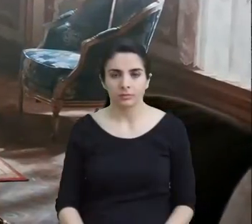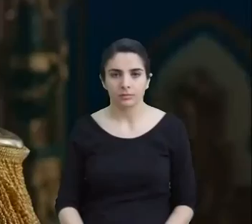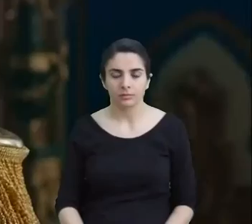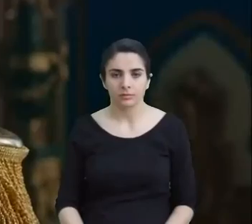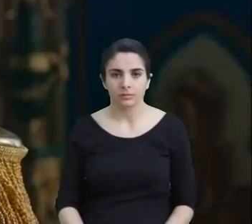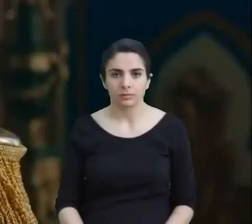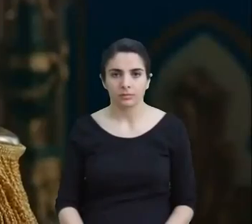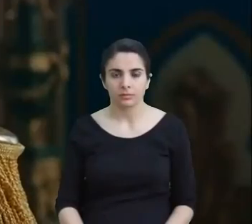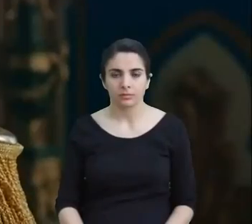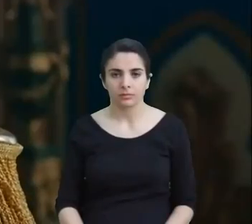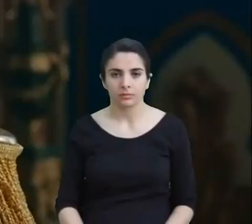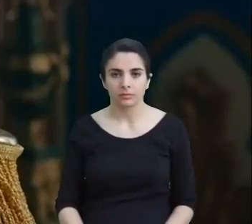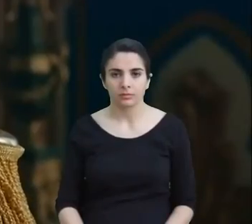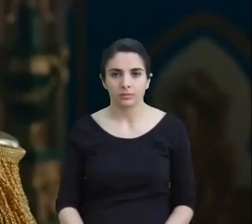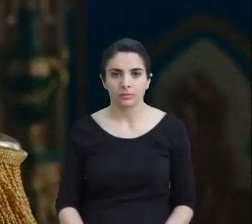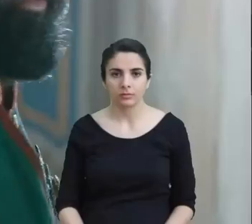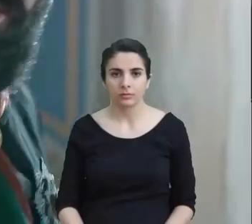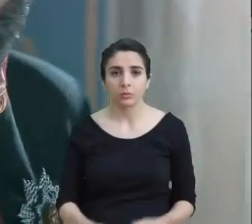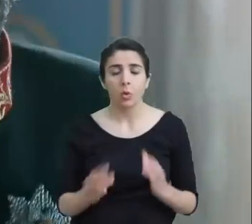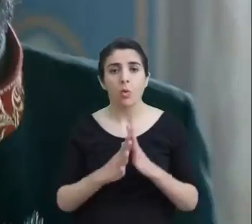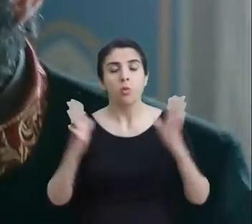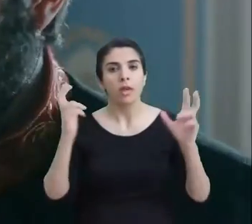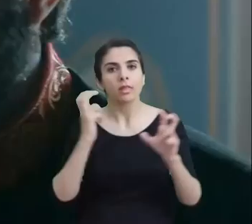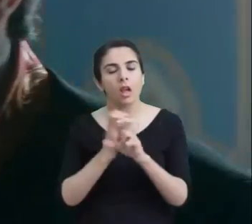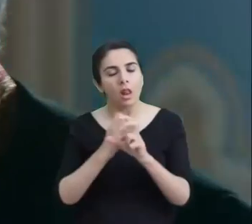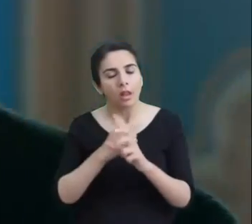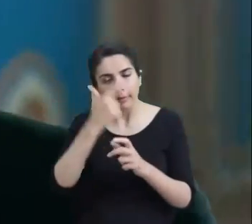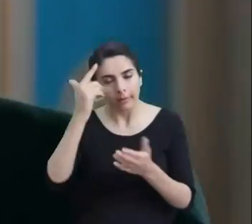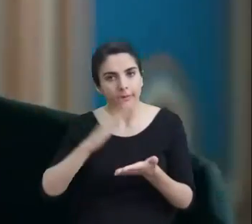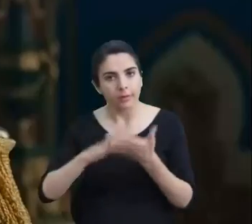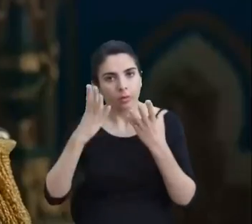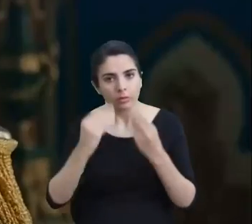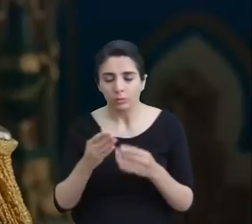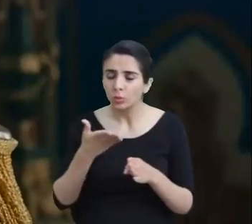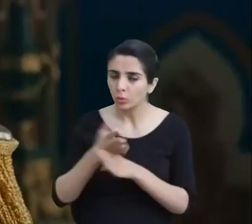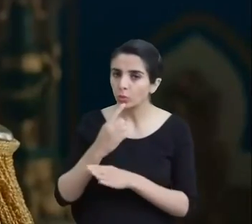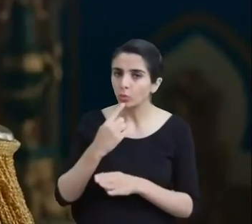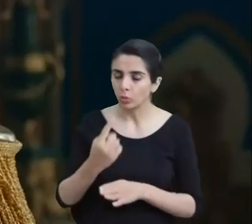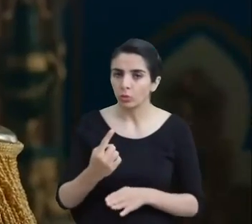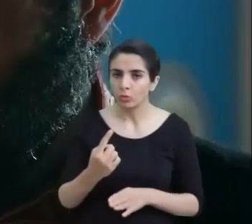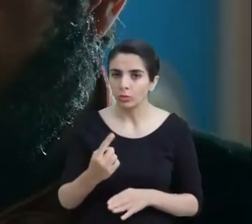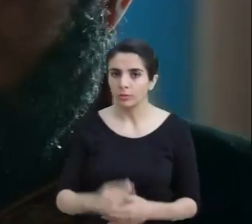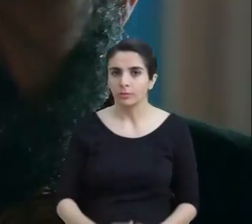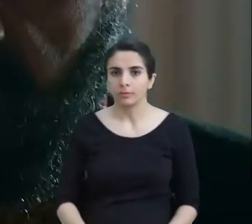selam verdiler. Geri geri çıkıyorlar. Büyük felaket atlattık sadrazam efendi. Doğru